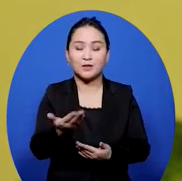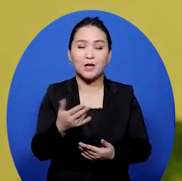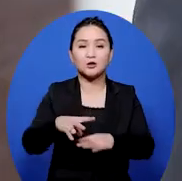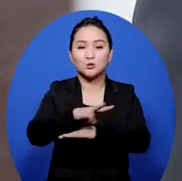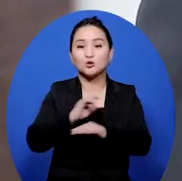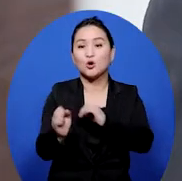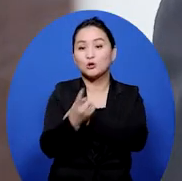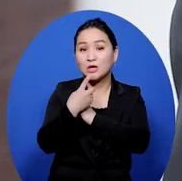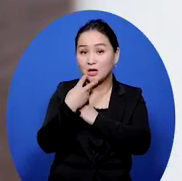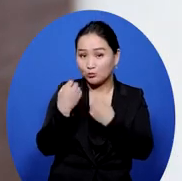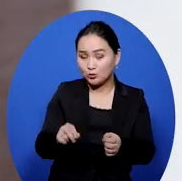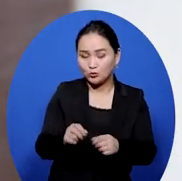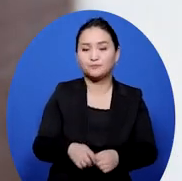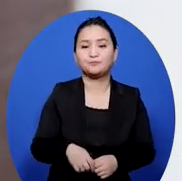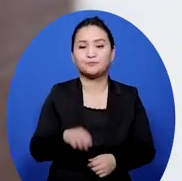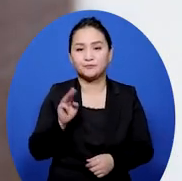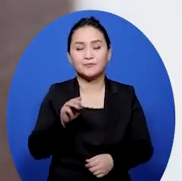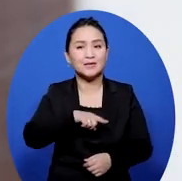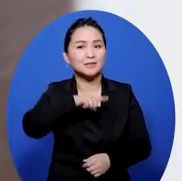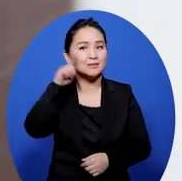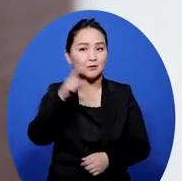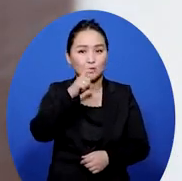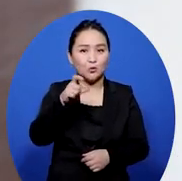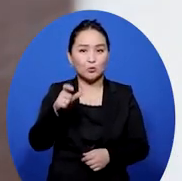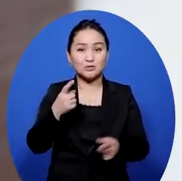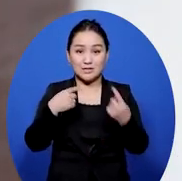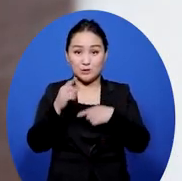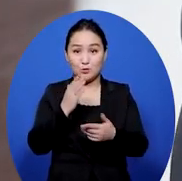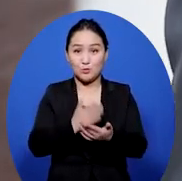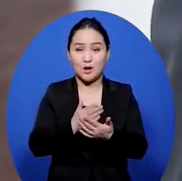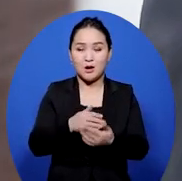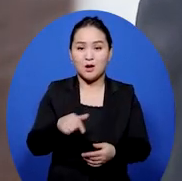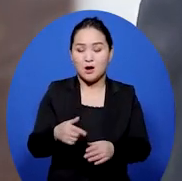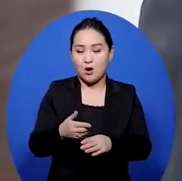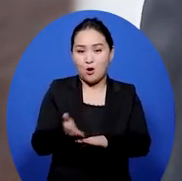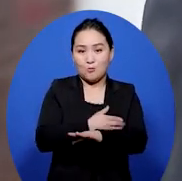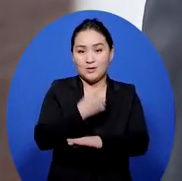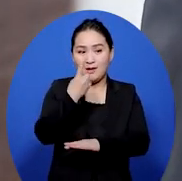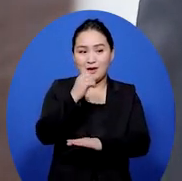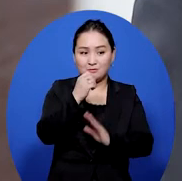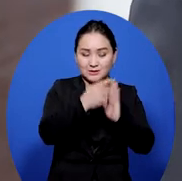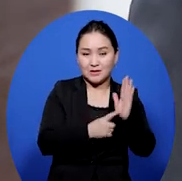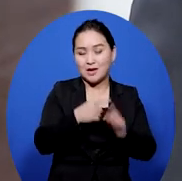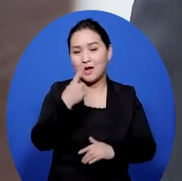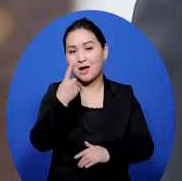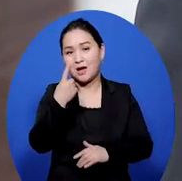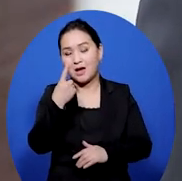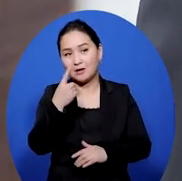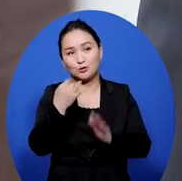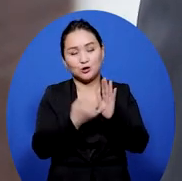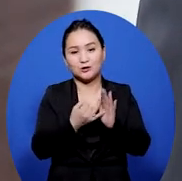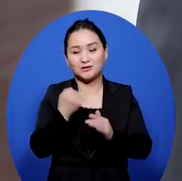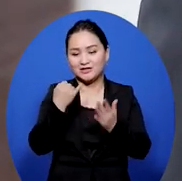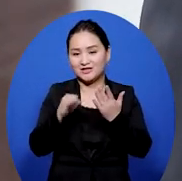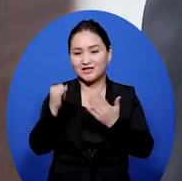хаанцлогоос бас нэг хэлж өгөөч. Тийм, Дархан Уул аймаг ер нь бол залуучуудын хот гэж нэрлэдэг. Өнгөрсөн 10 сарын 17-нд Дархан хот 60 жилийнхаа хөв хэллээ.